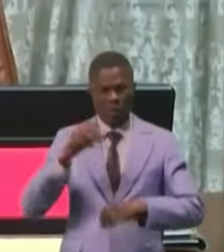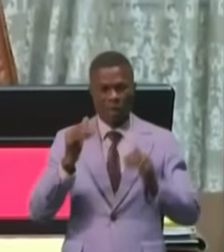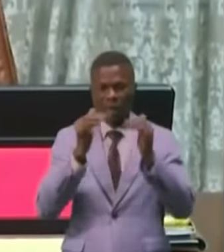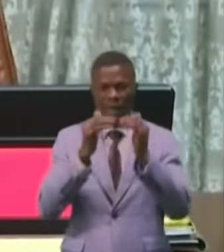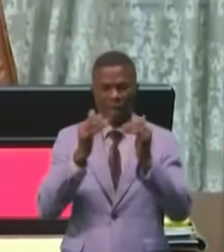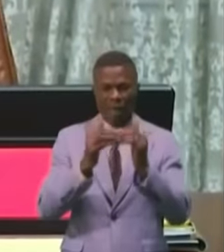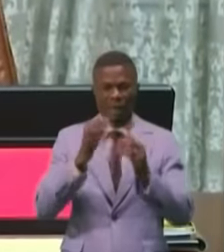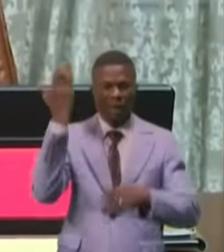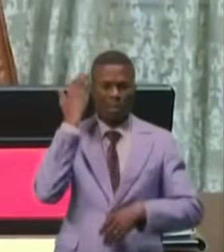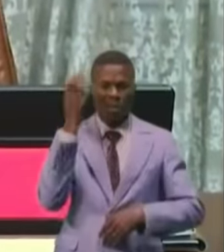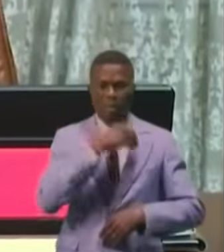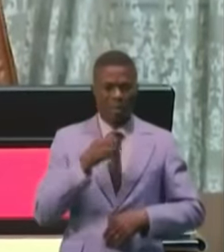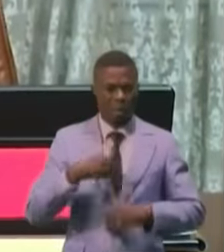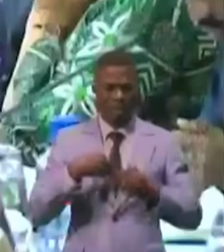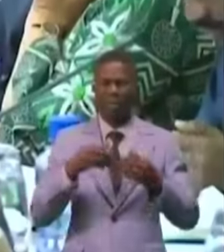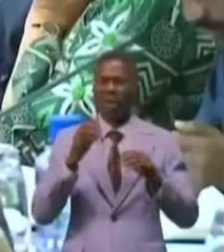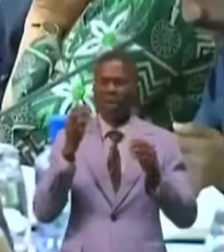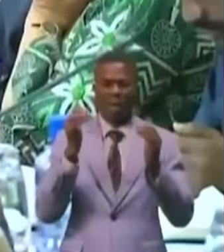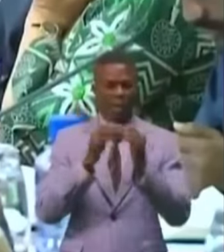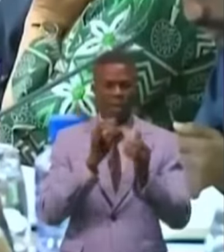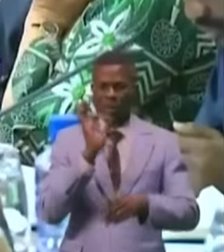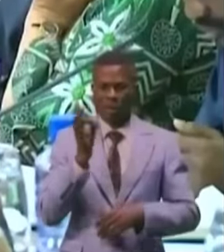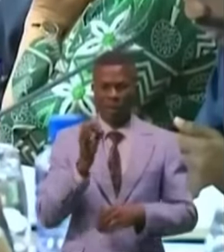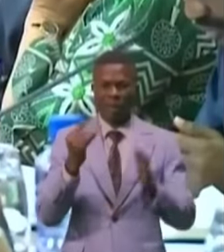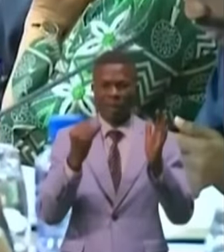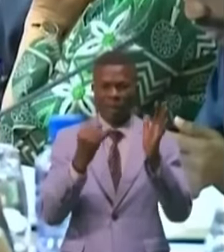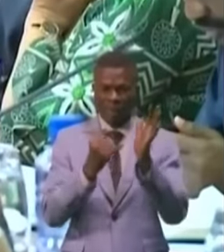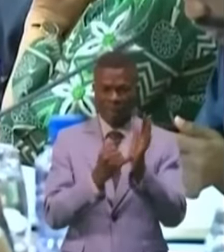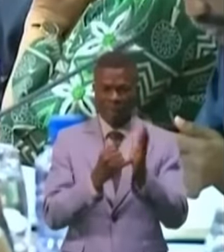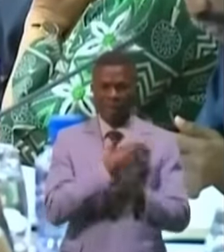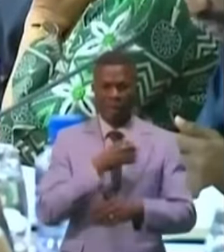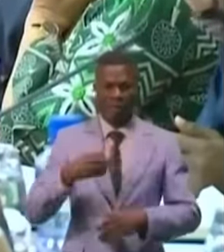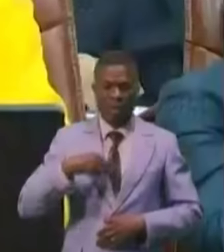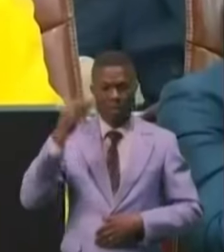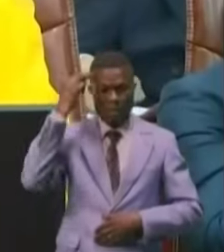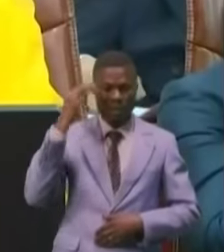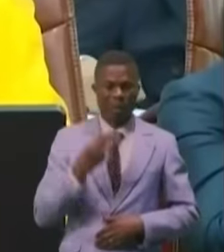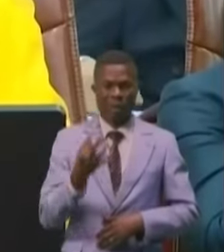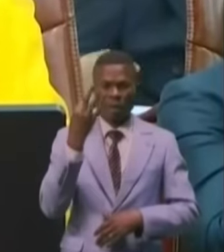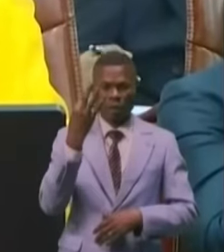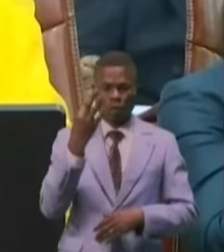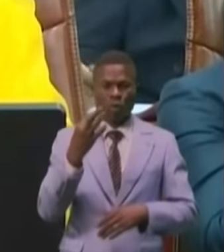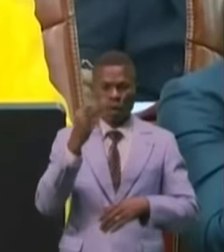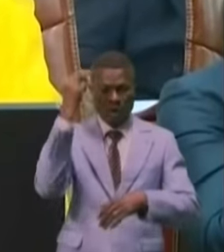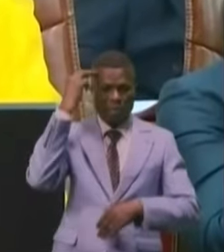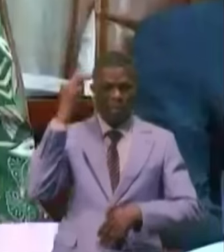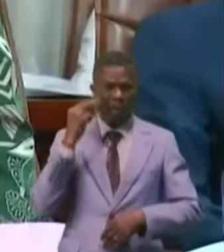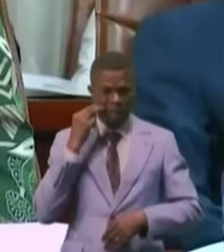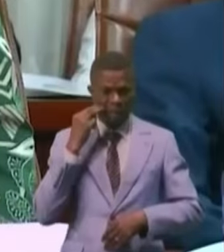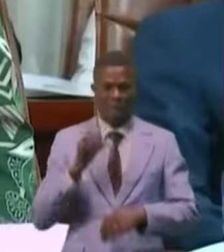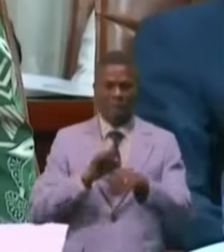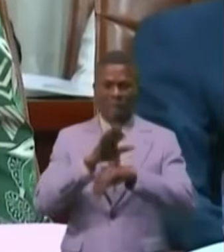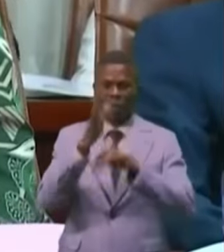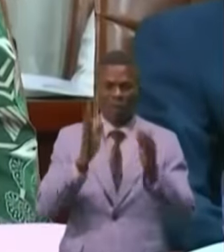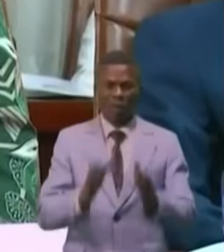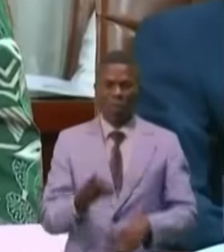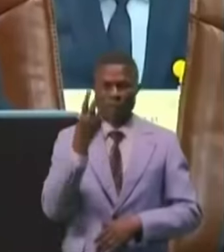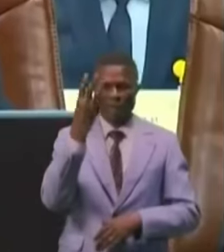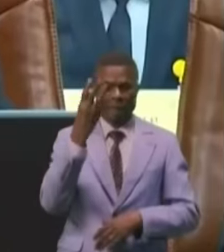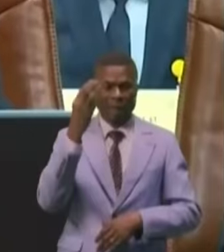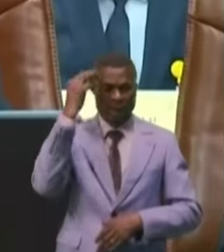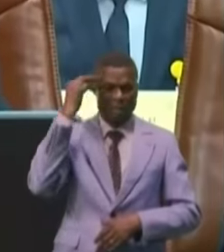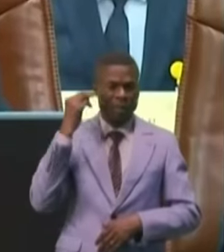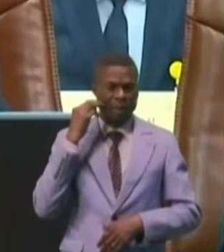atteint, mais il est clair qu'avec 6 femmes ministres, 3 ministres délégués, 4 vice-ministres et 4 ministres d'État,